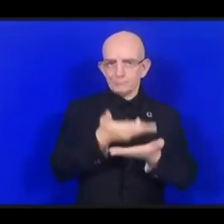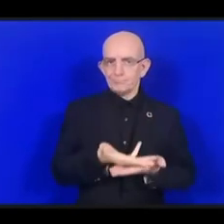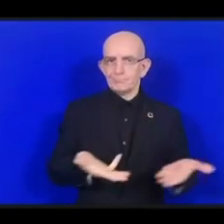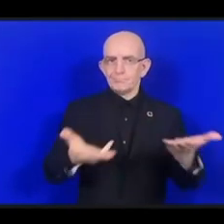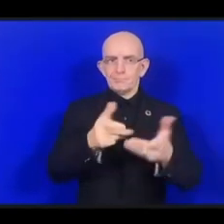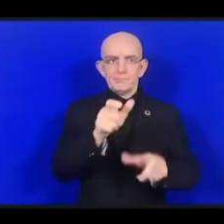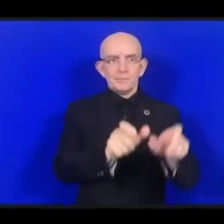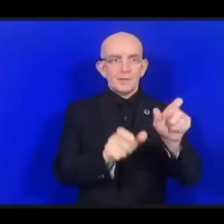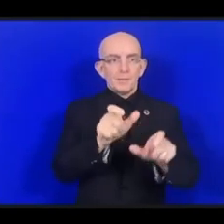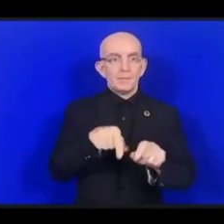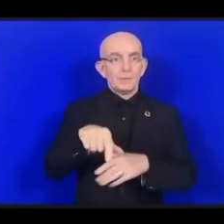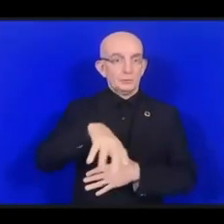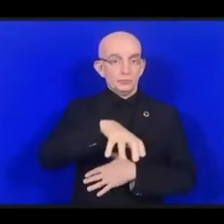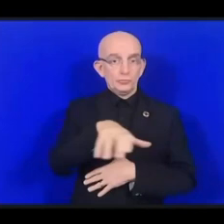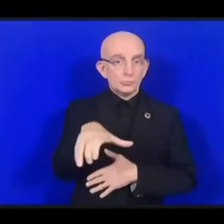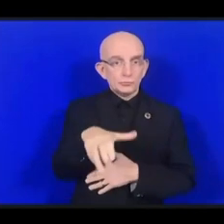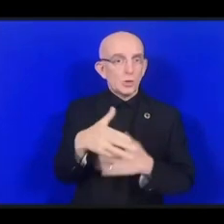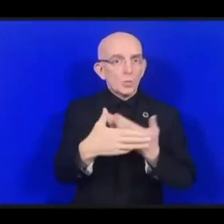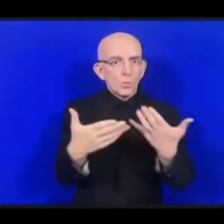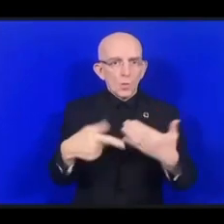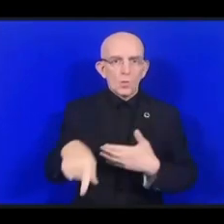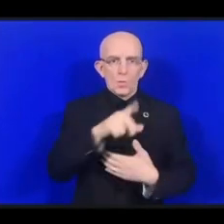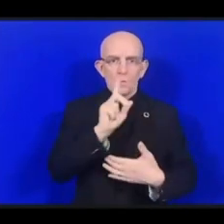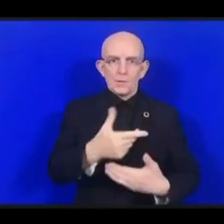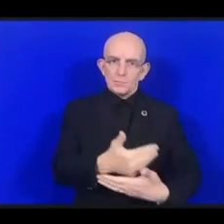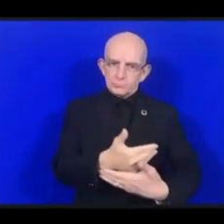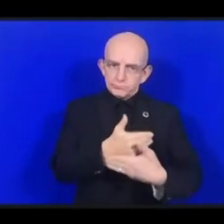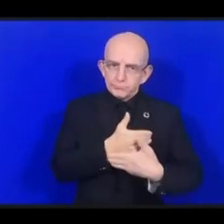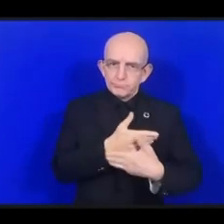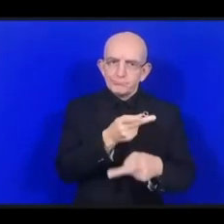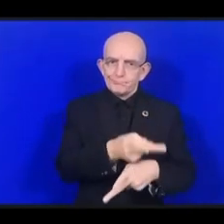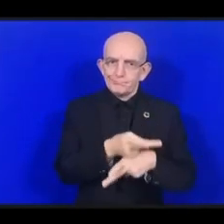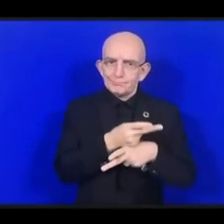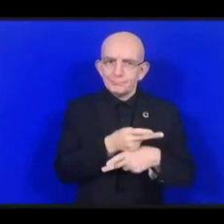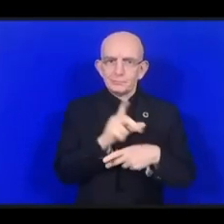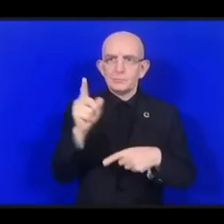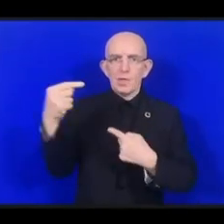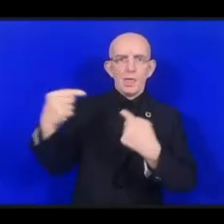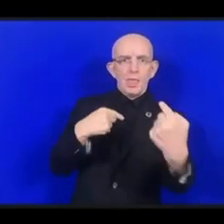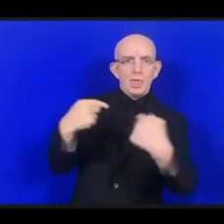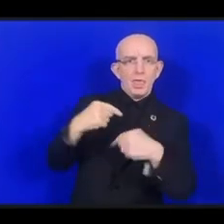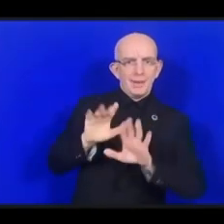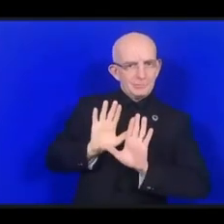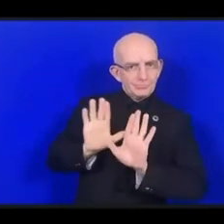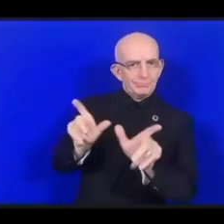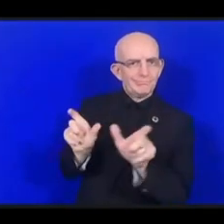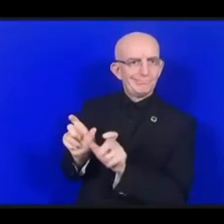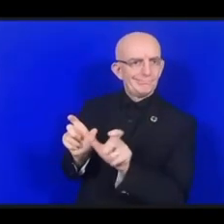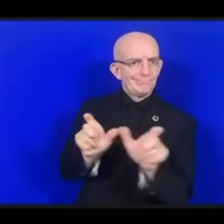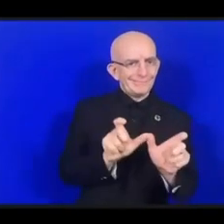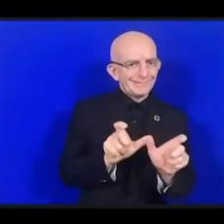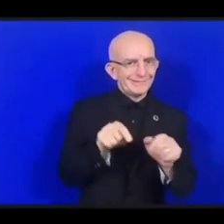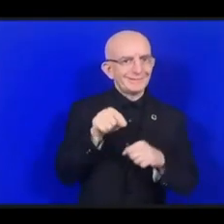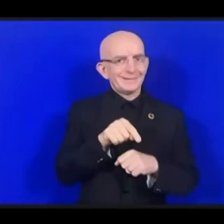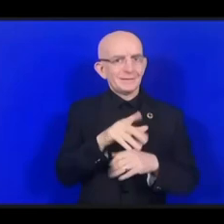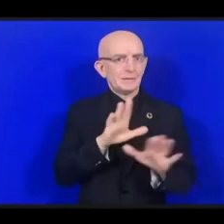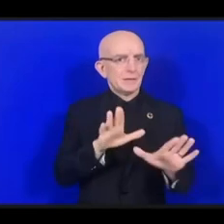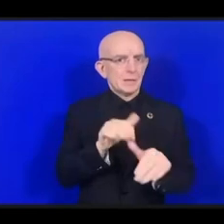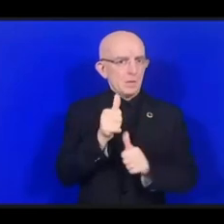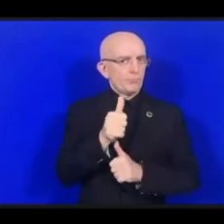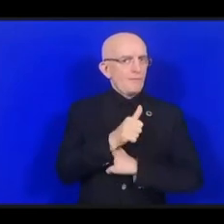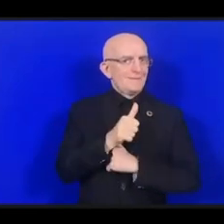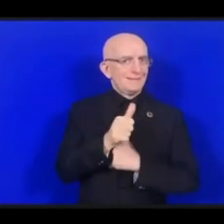est important qu'un équilibre puisse être atteint entre la réglementation sur l'usage et l'impact de la